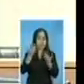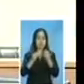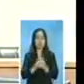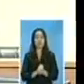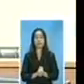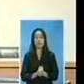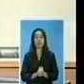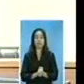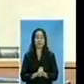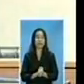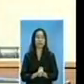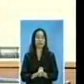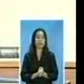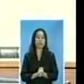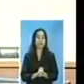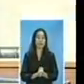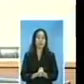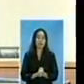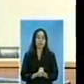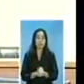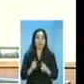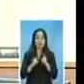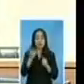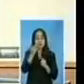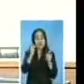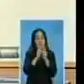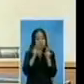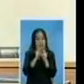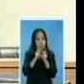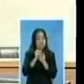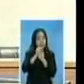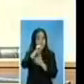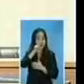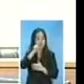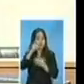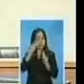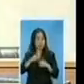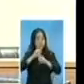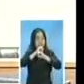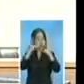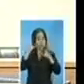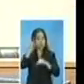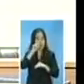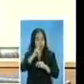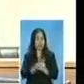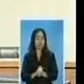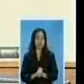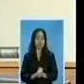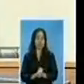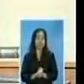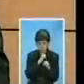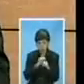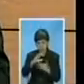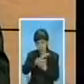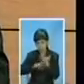พรรคประชาธิปัตย์ในฐานะฝ่ายค้านได้ตั้งข้อสังเกตงบที่ใช้เพื่อการฟื้นฟูเยียวยาป้องกันความเสียหายจากอุทกภัยอย่างบูรณาการจำนว